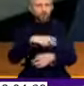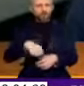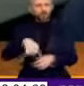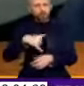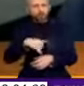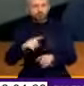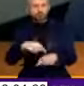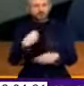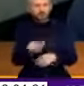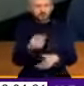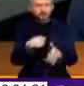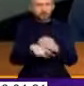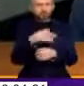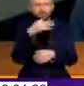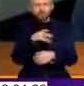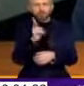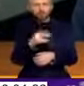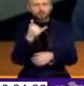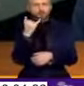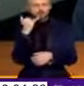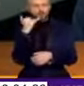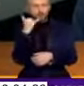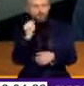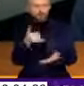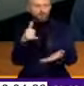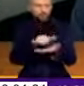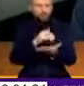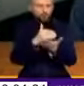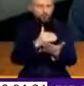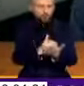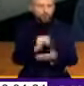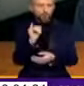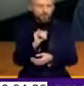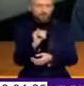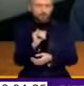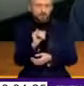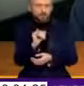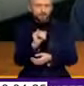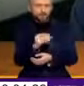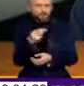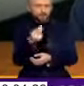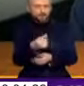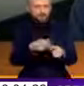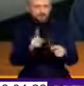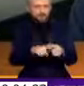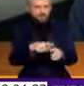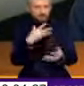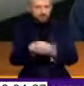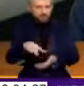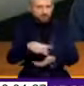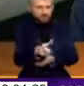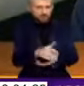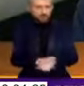щось видавати, тому що будь-хто на телефоні може встановити програмку і сплатити за, сплатити за свій